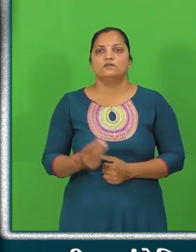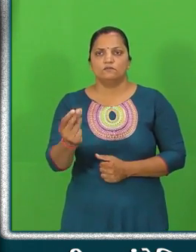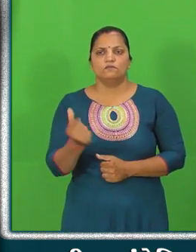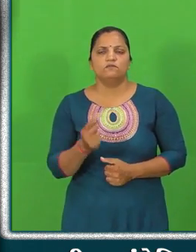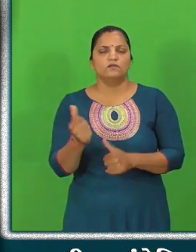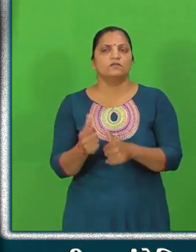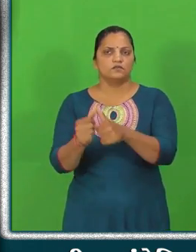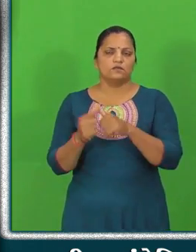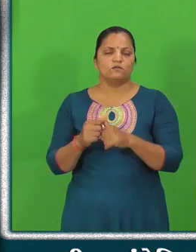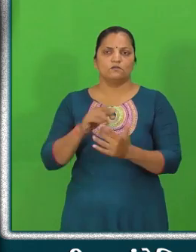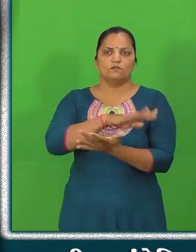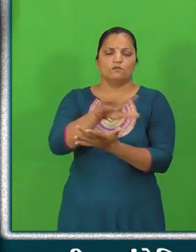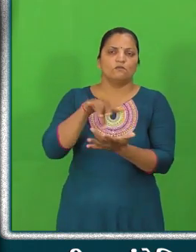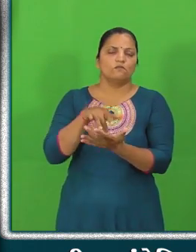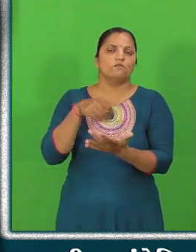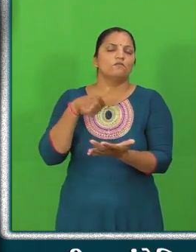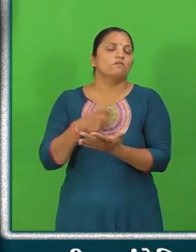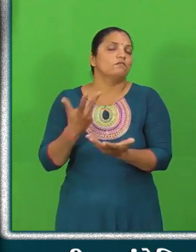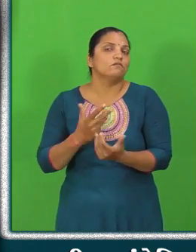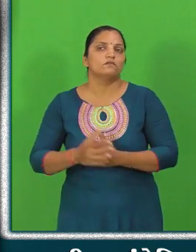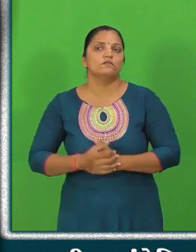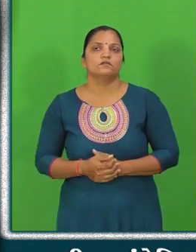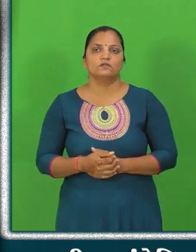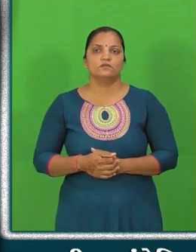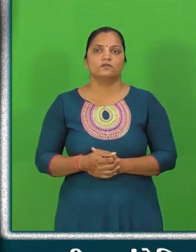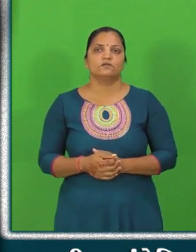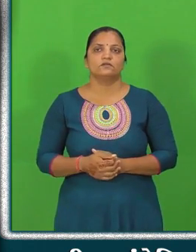ઝડપથી ઝડપથી વસ્તુનું સ્થાન ક્યાં છે,